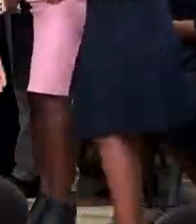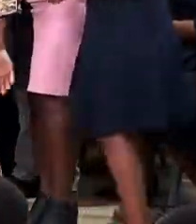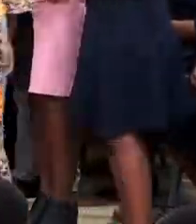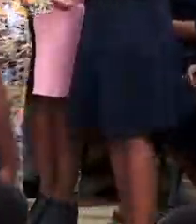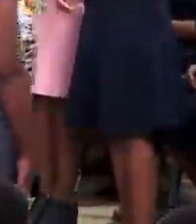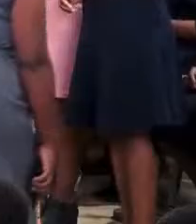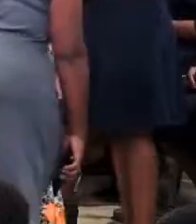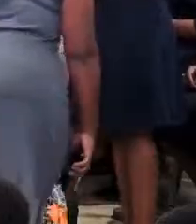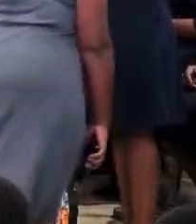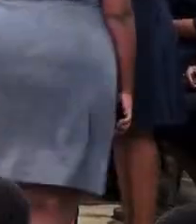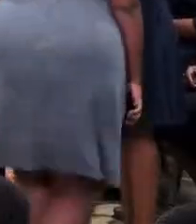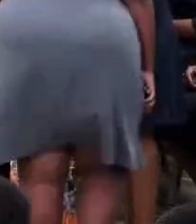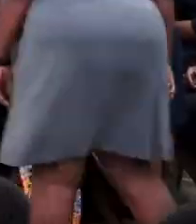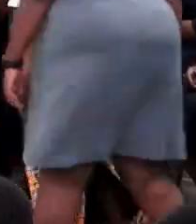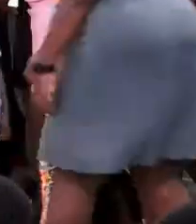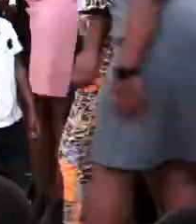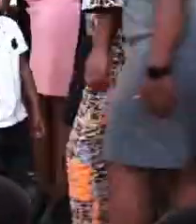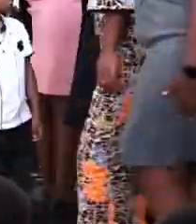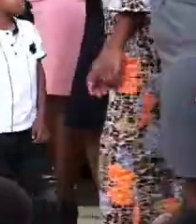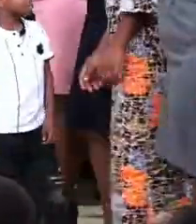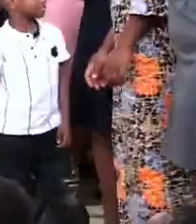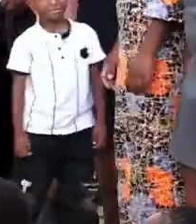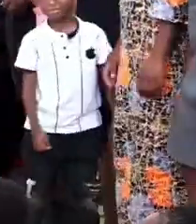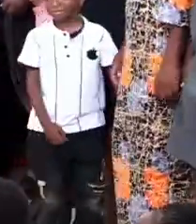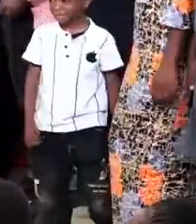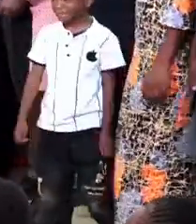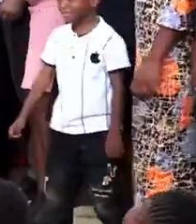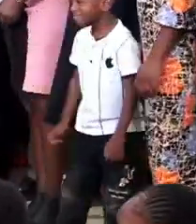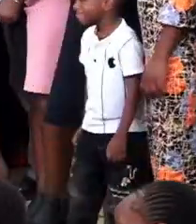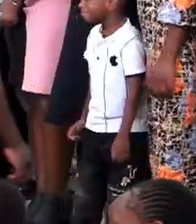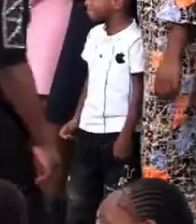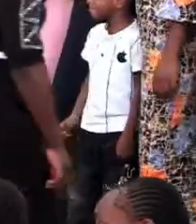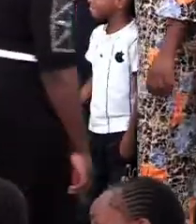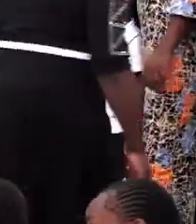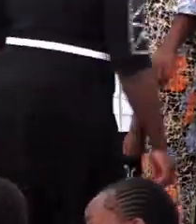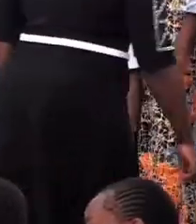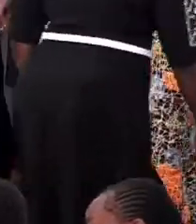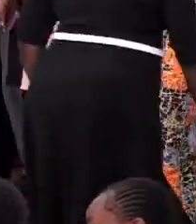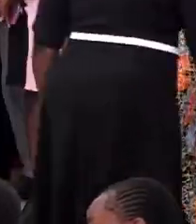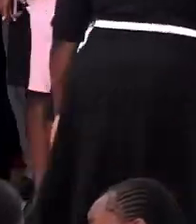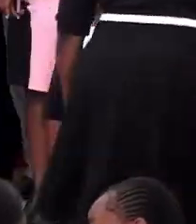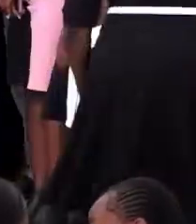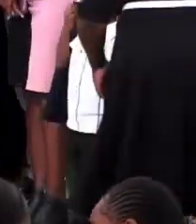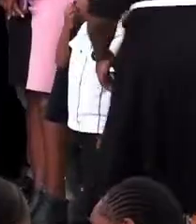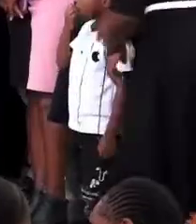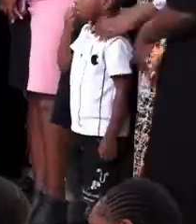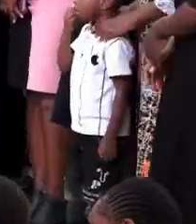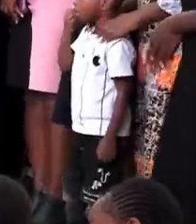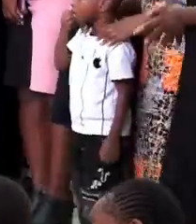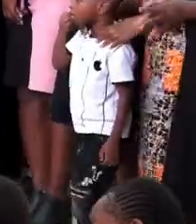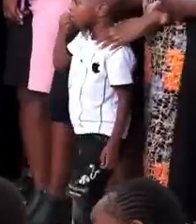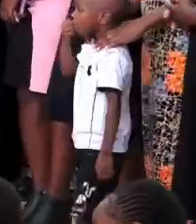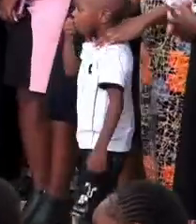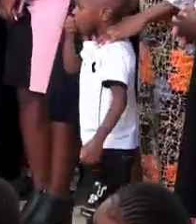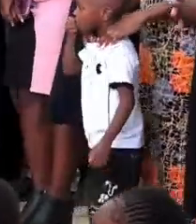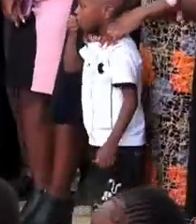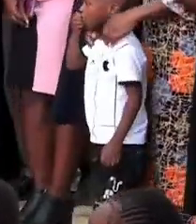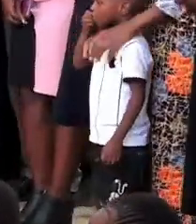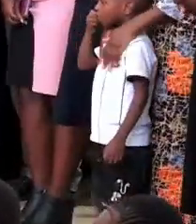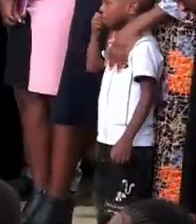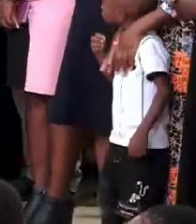doberetu jigeire ere tafudaga meku